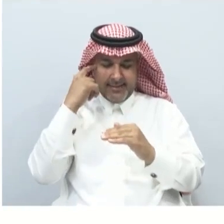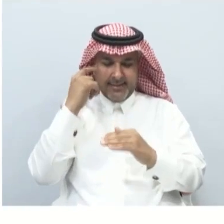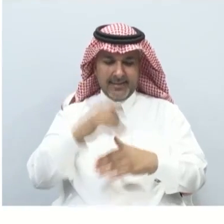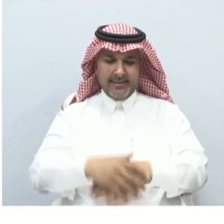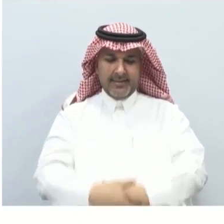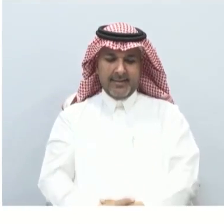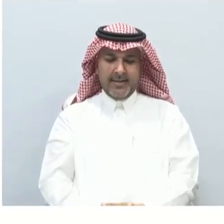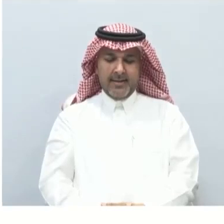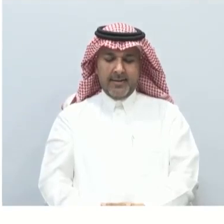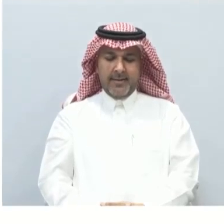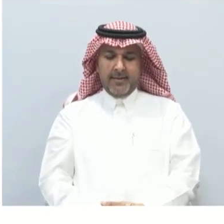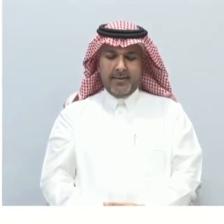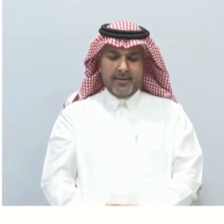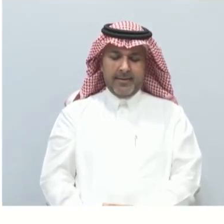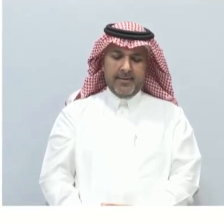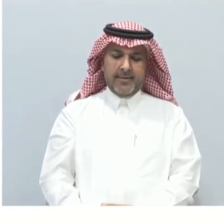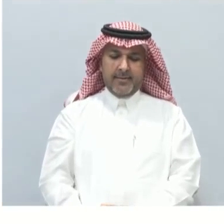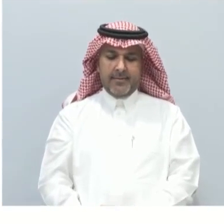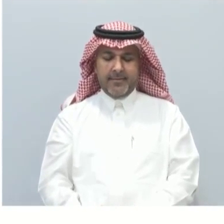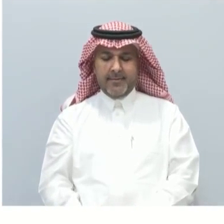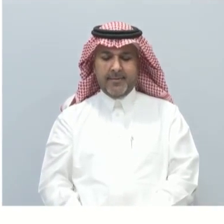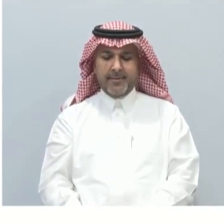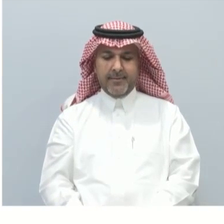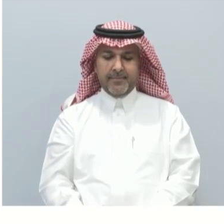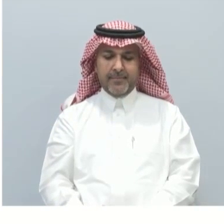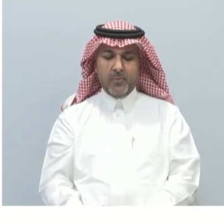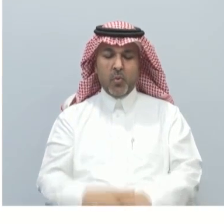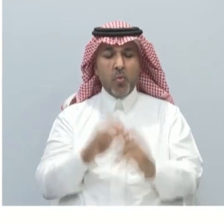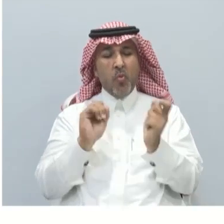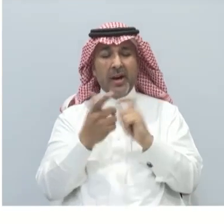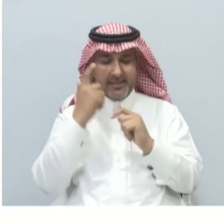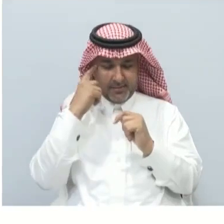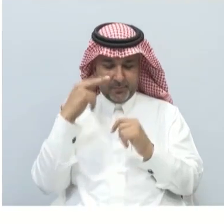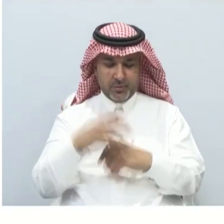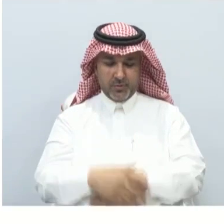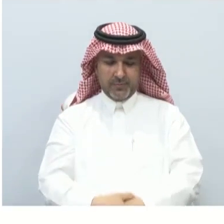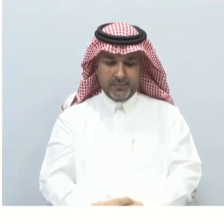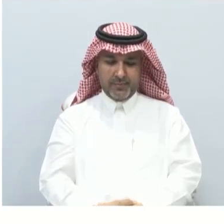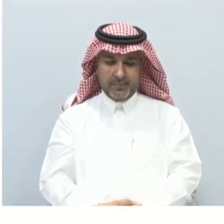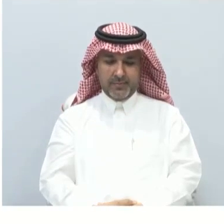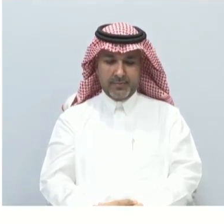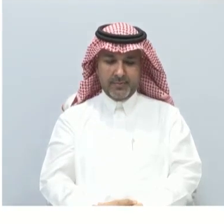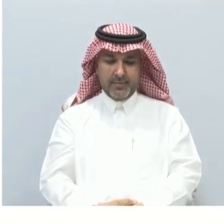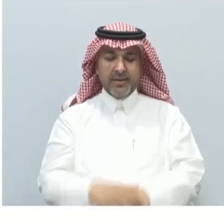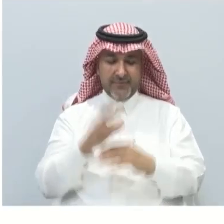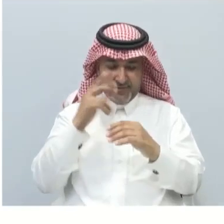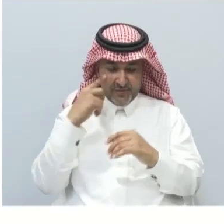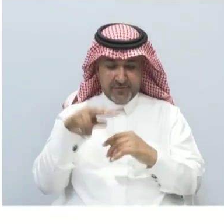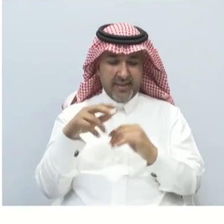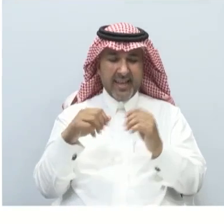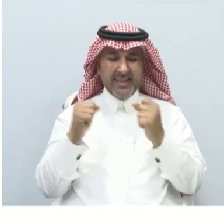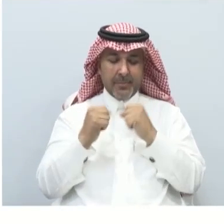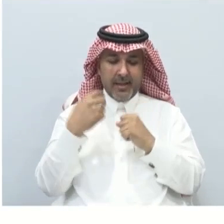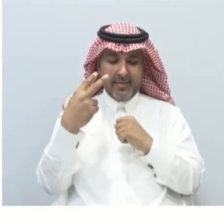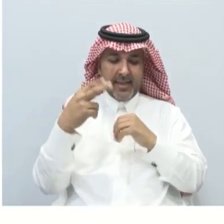وبيحول لي داله نمو شلون لاحظ انت كان عندك اثنين اس سالب اكس